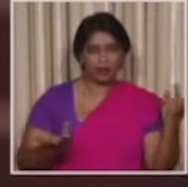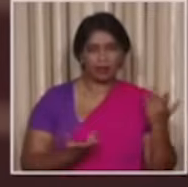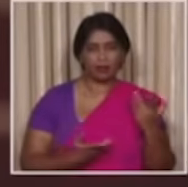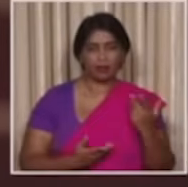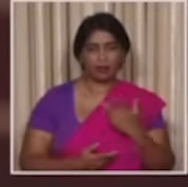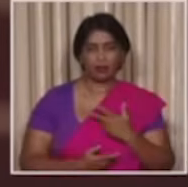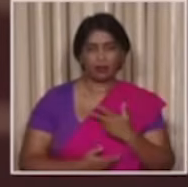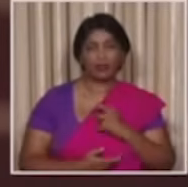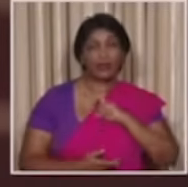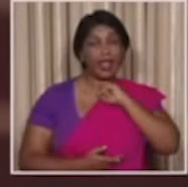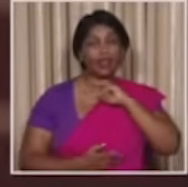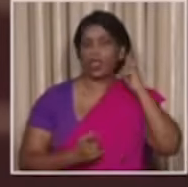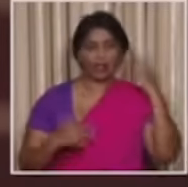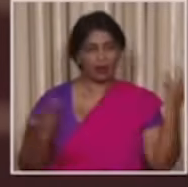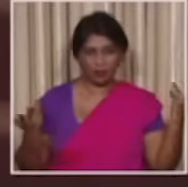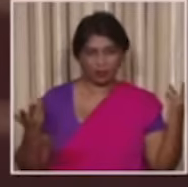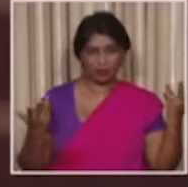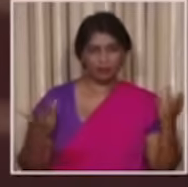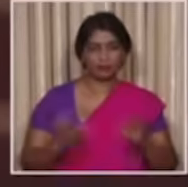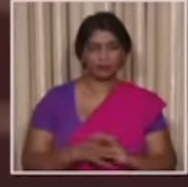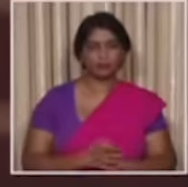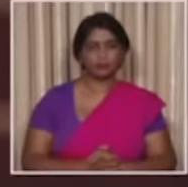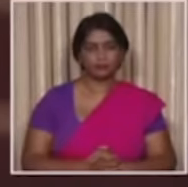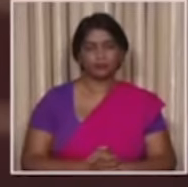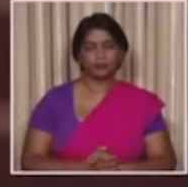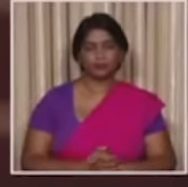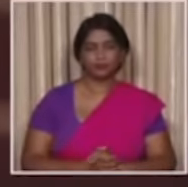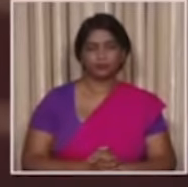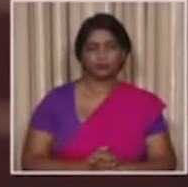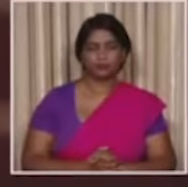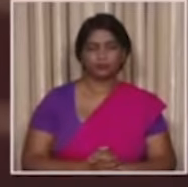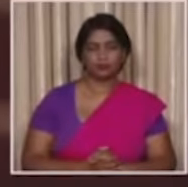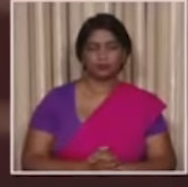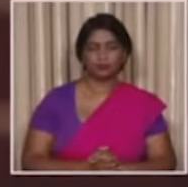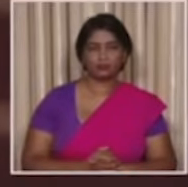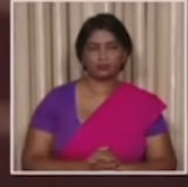කරනකොට ඇහෙනවා, උඩු බුරනකොට ඇහෙන්නේ නැහැ. ඒක තේරෙන්නේ නැහනේ. ඒකින්ද පොඩ්ඩක් ඉන්න කරුණාකරලා.